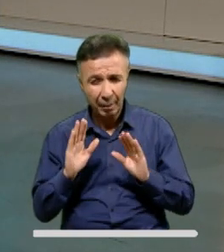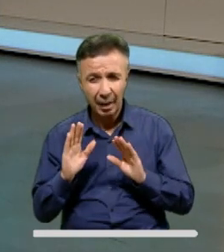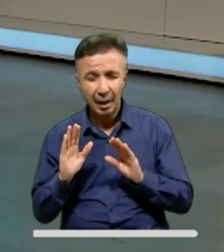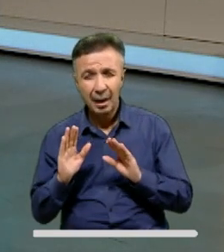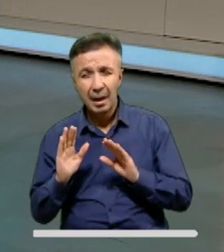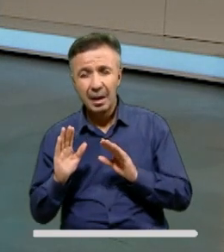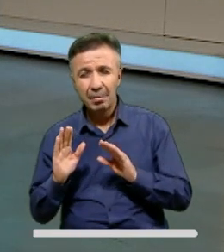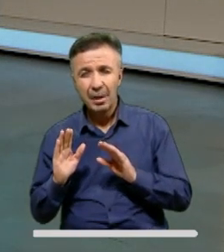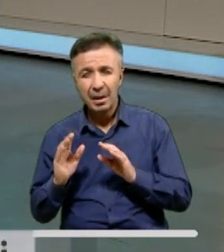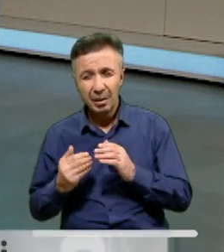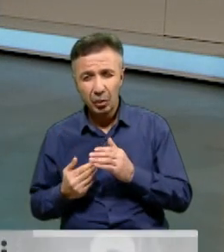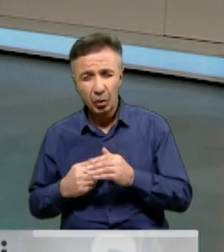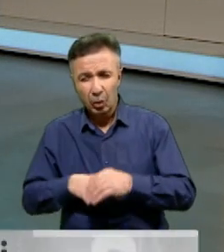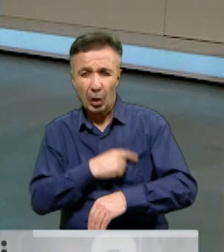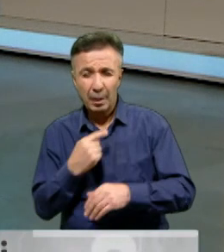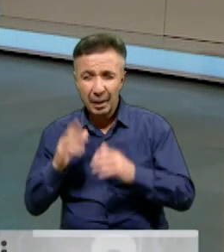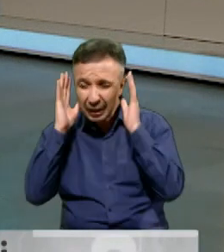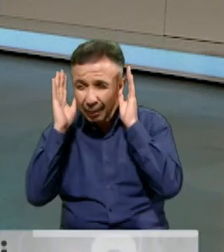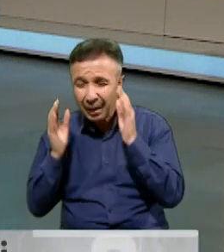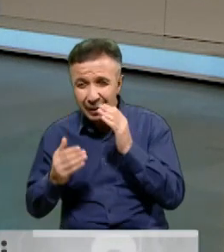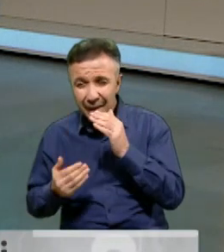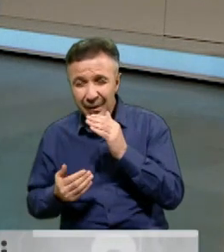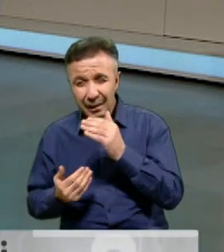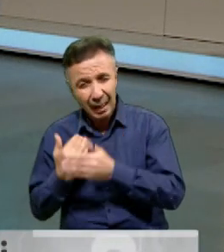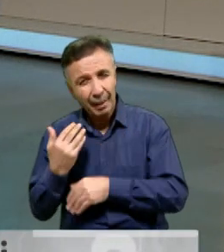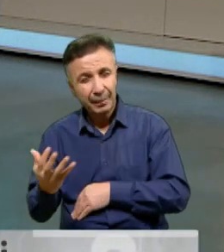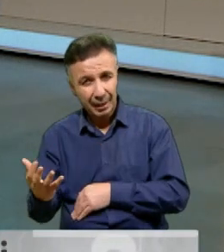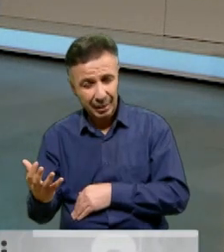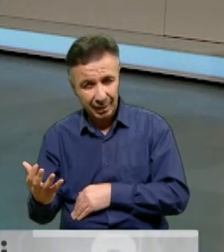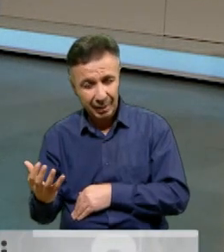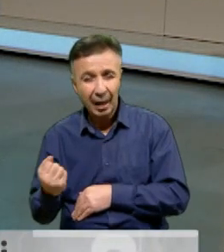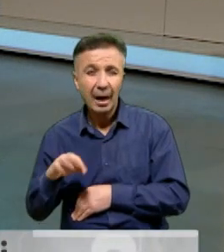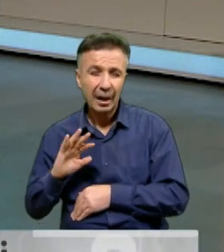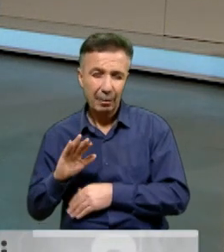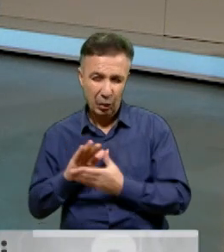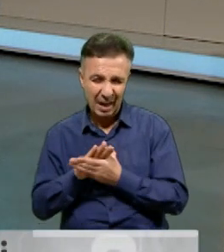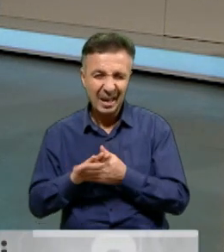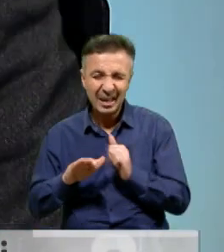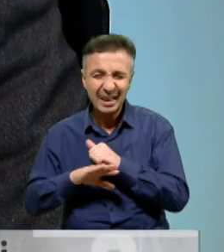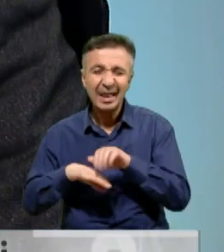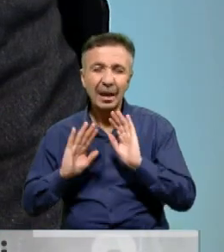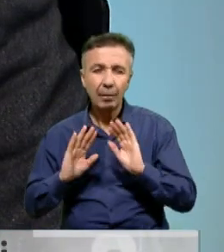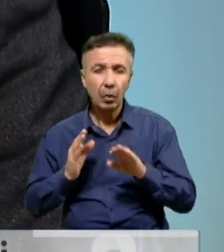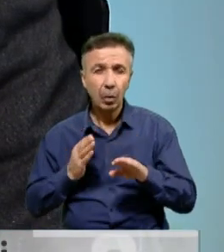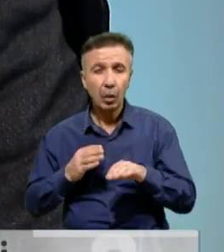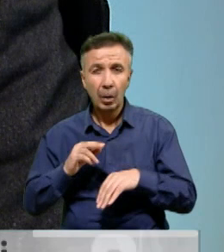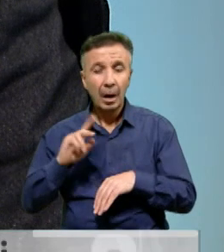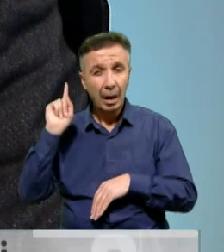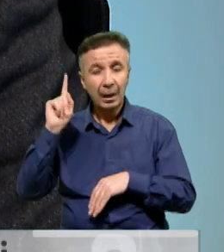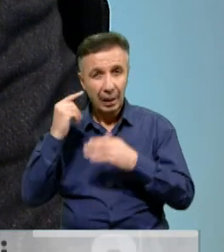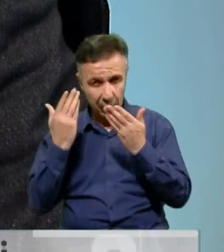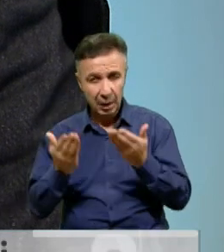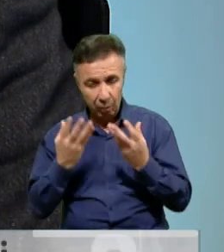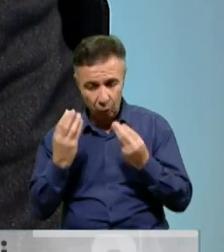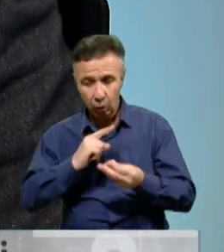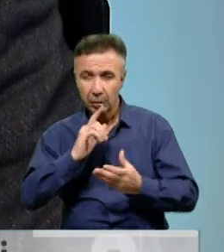sızı, ağrı bir hastalıktan bahsetti. Bizim bilemediğimiz, anlayamadığımız bir şey. Rabbim kolaylıklar